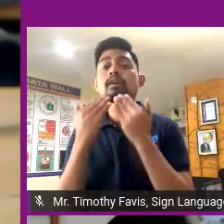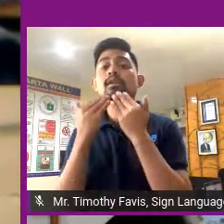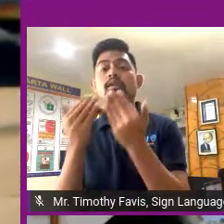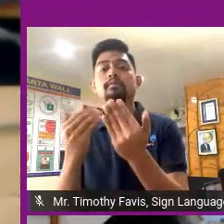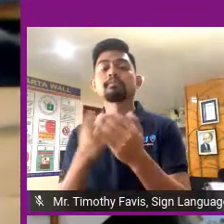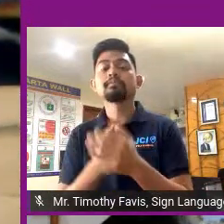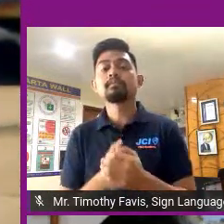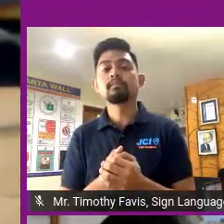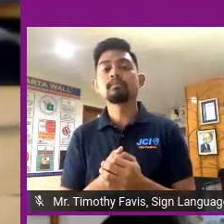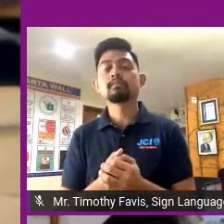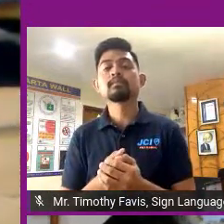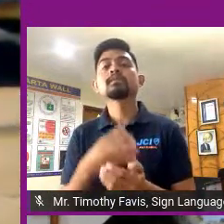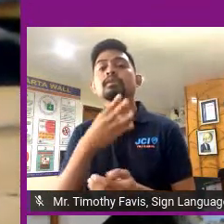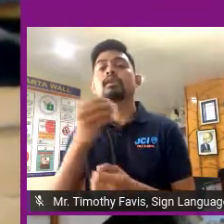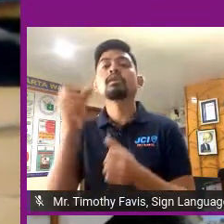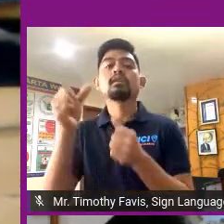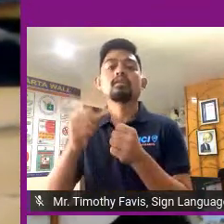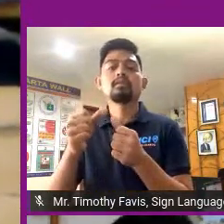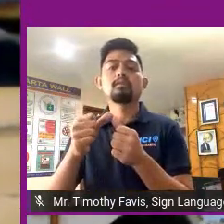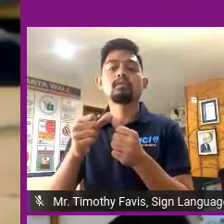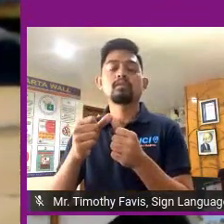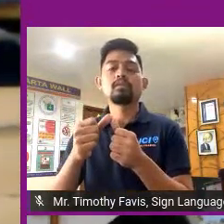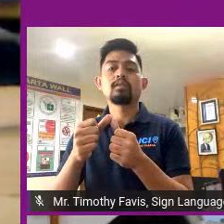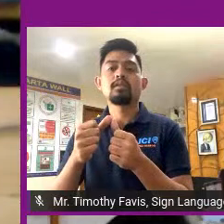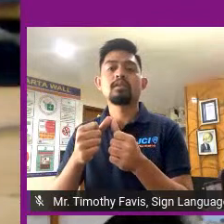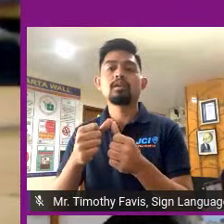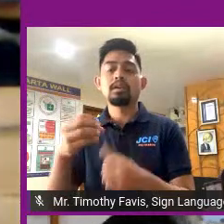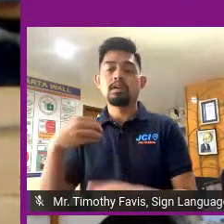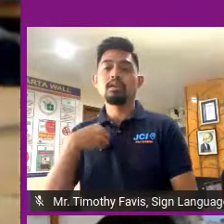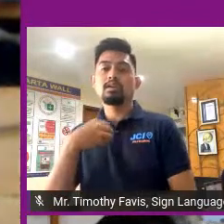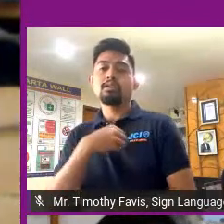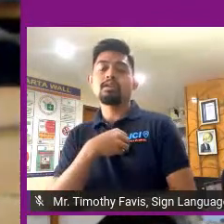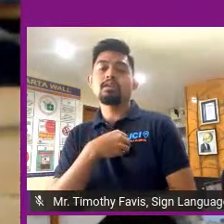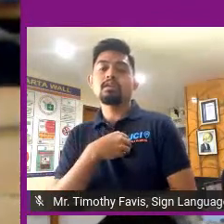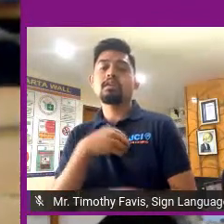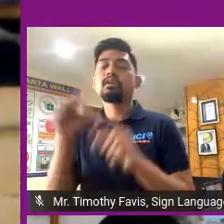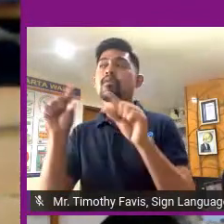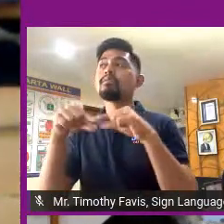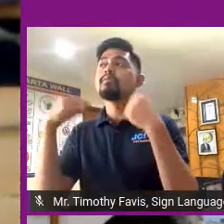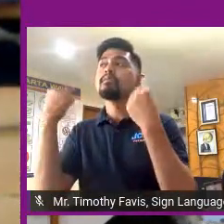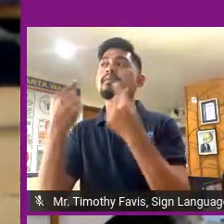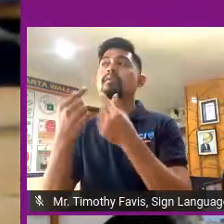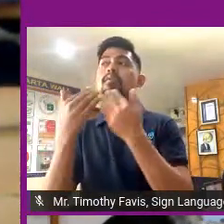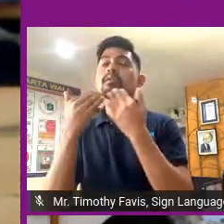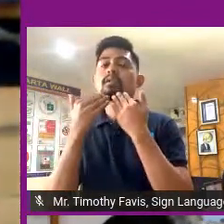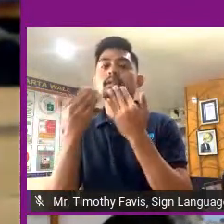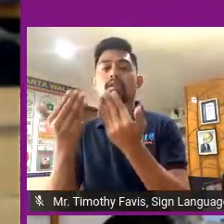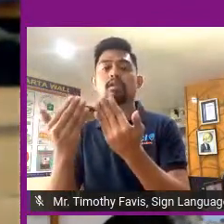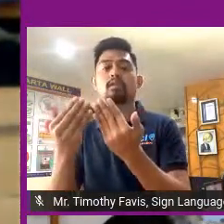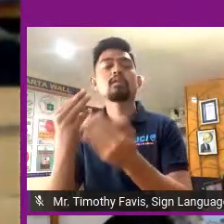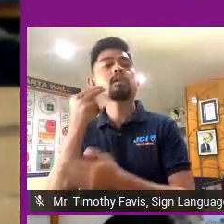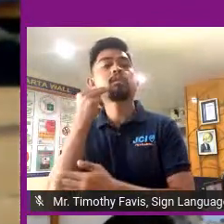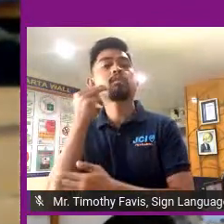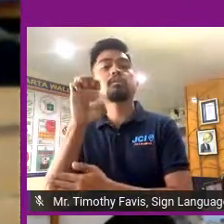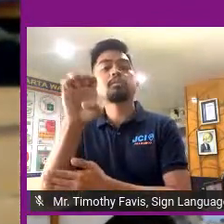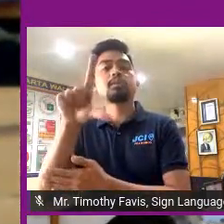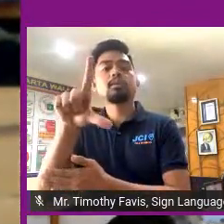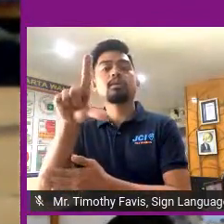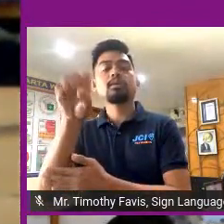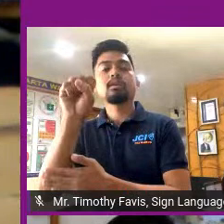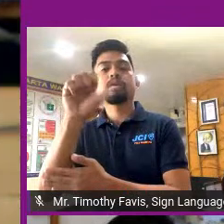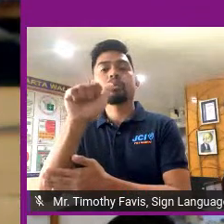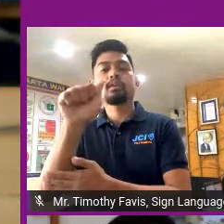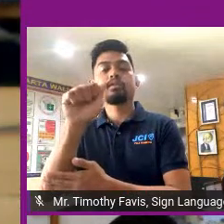Salamat team. At sa ngalan po ng aming center director, si Ma'am Elsa A. Parot, sa lahat po